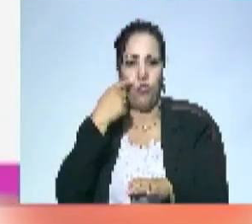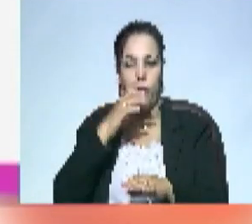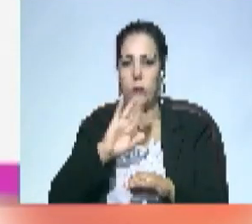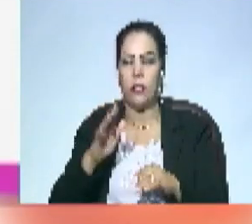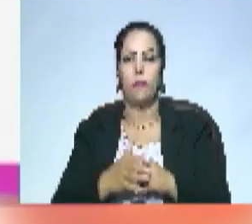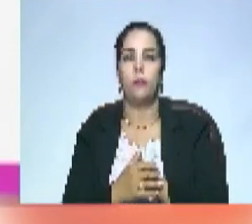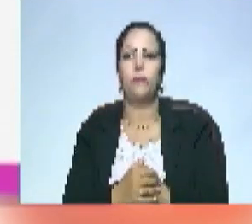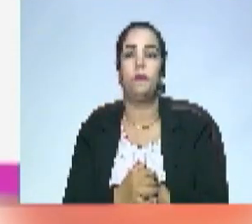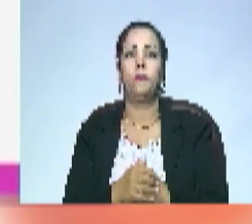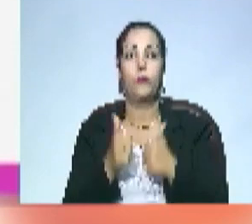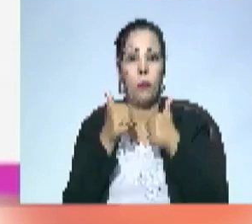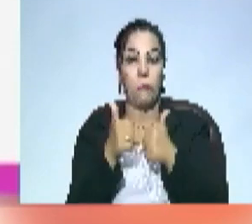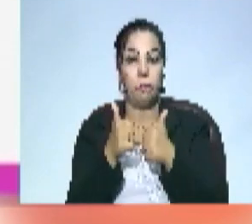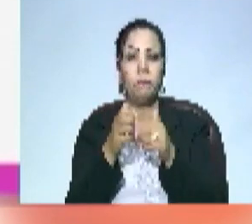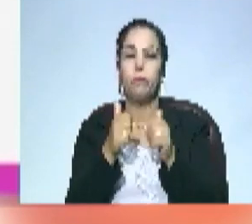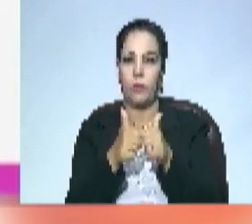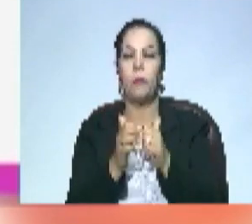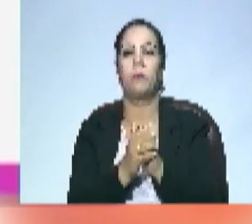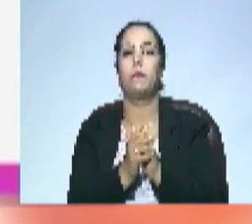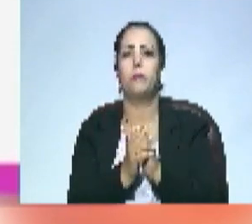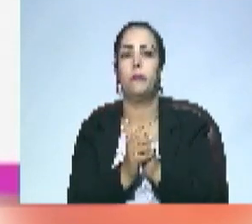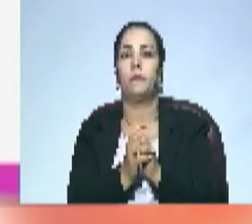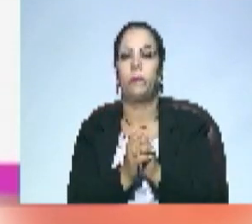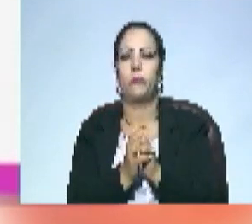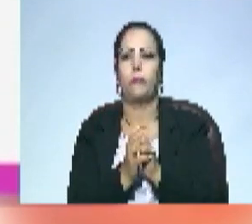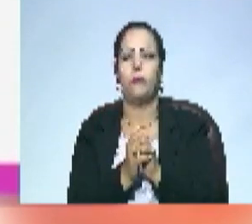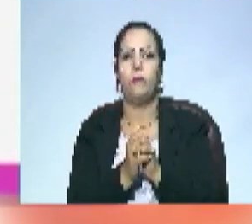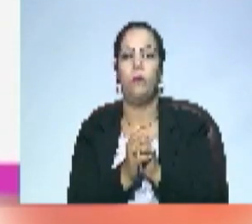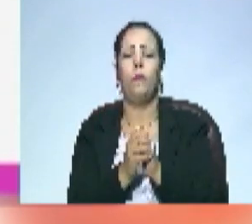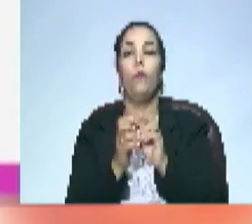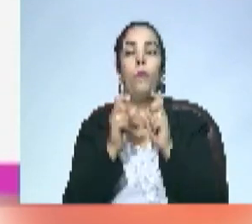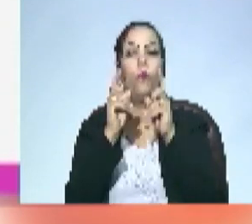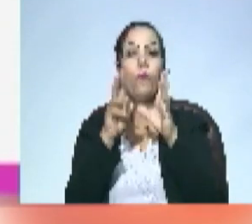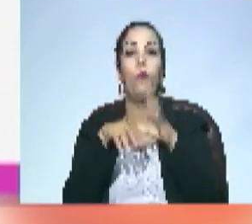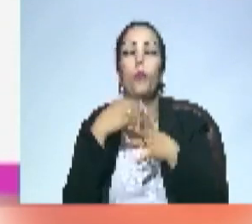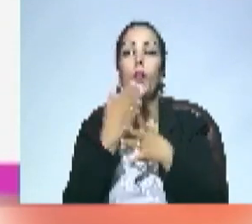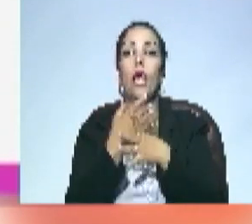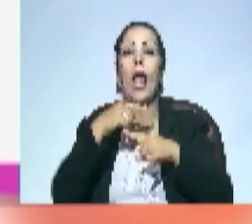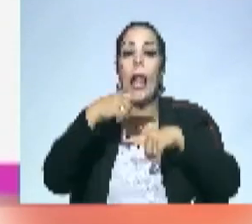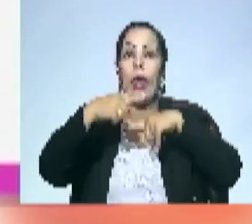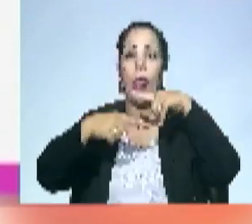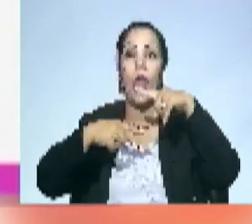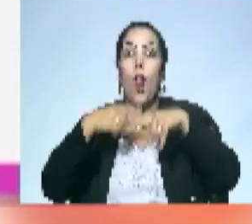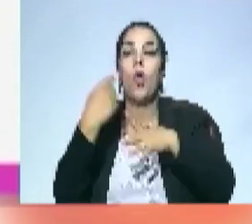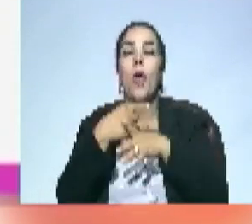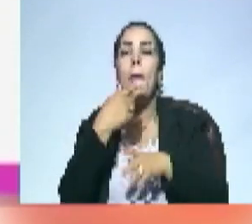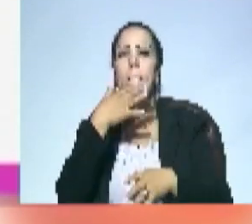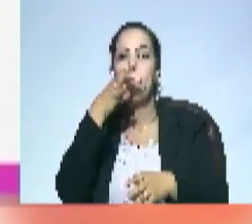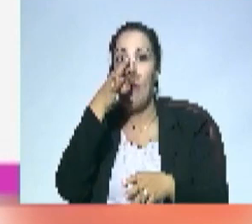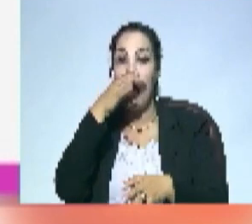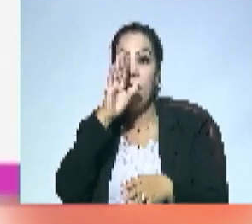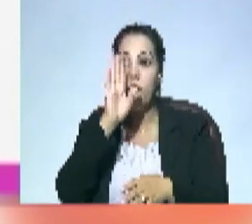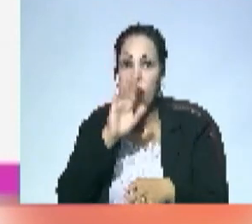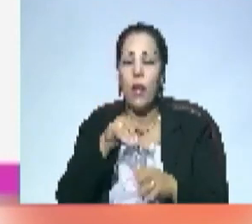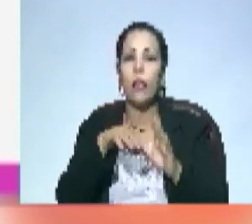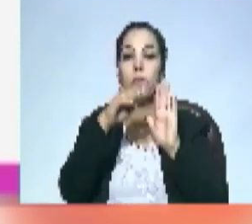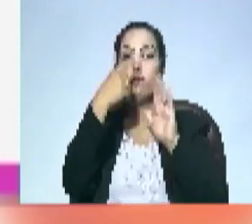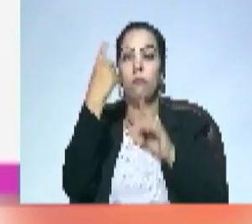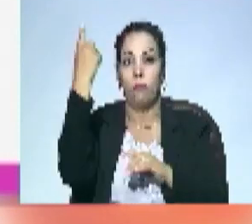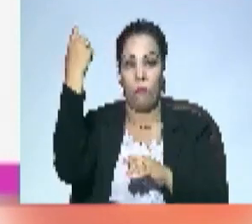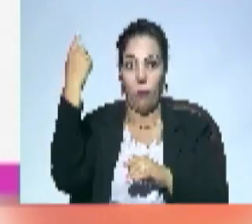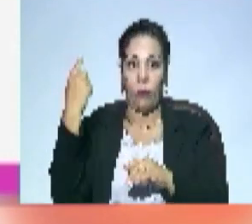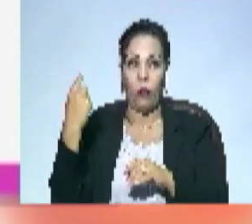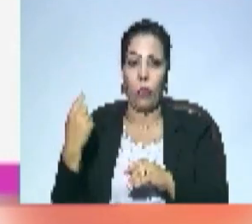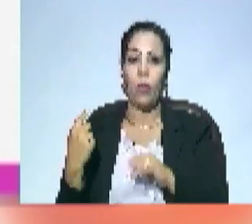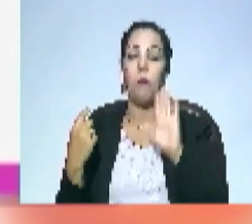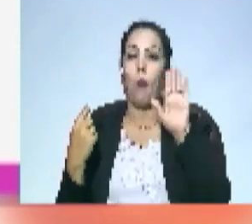الطماطم تمام تمام ده كده الكنالوني الحلو الحادق والمقادير قدام حضراتكم